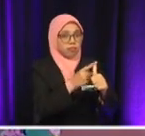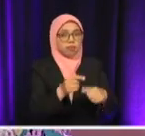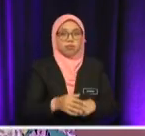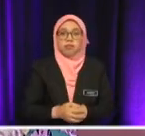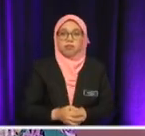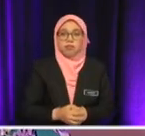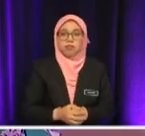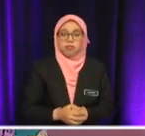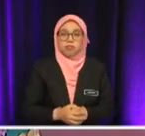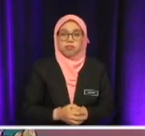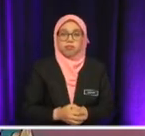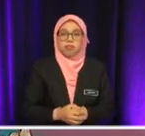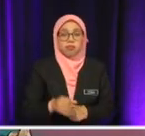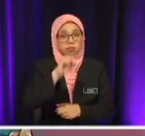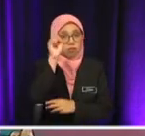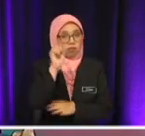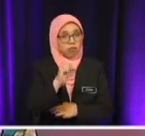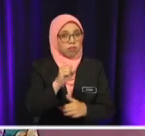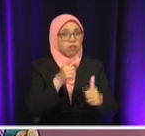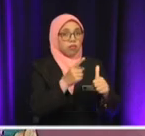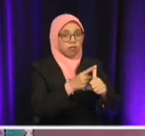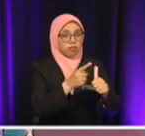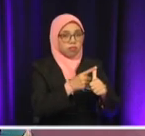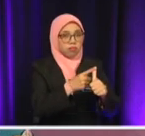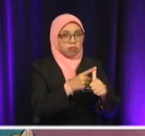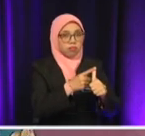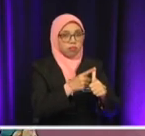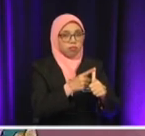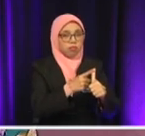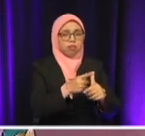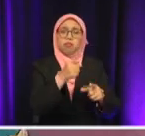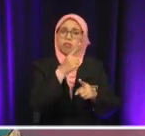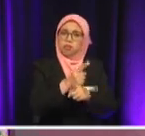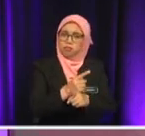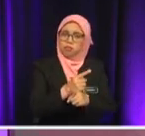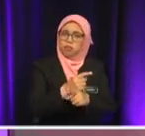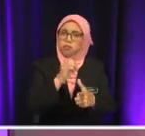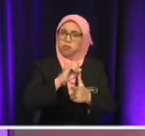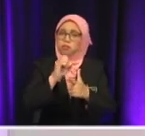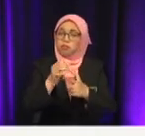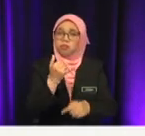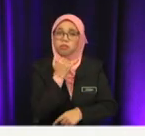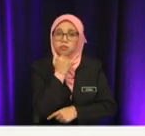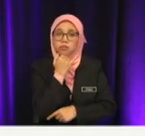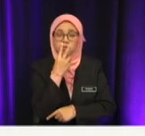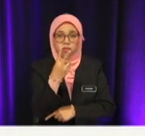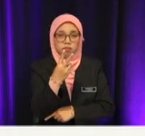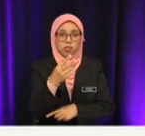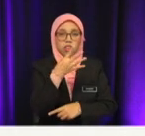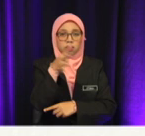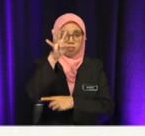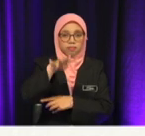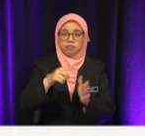Baik, soalan yang pertama ini ialah soalan fakta betul ataupun salah. Okey, jadual menunjukkan bahan bantu mengajar